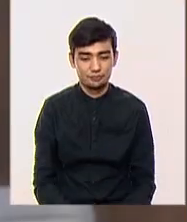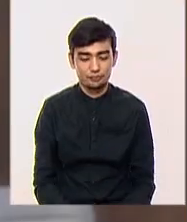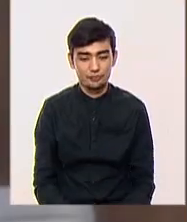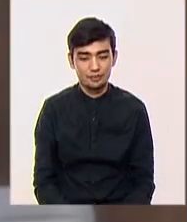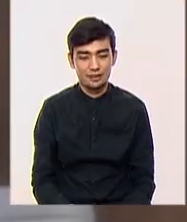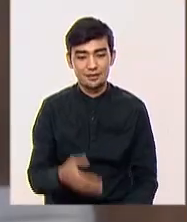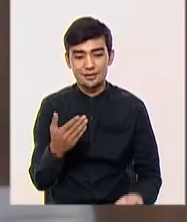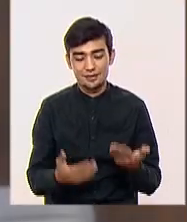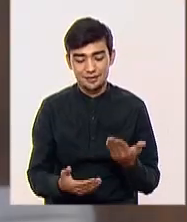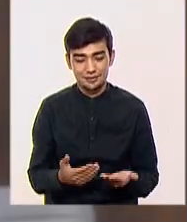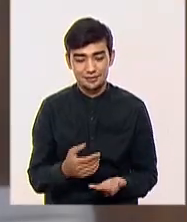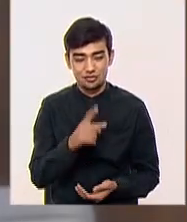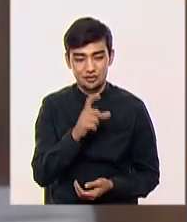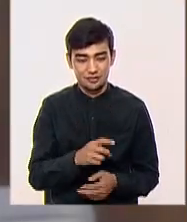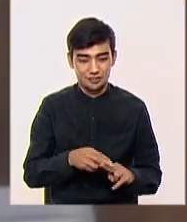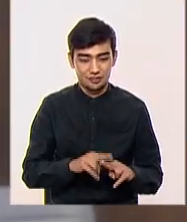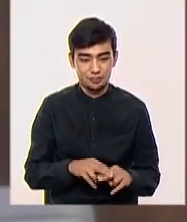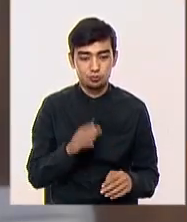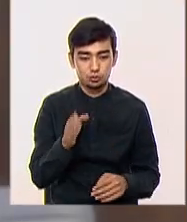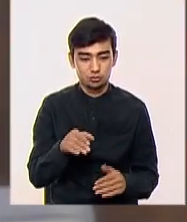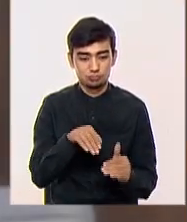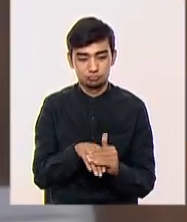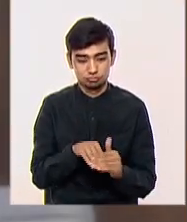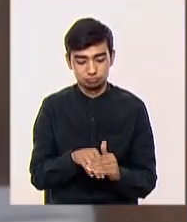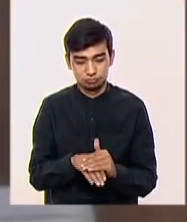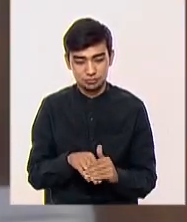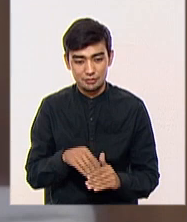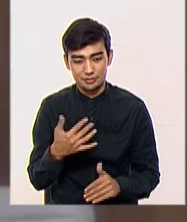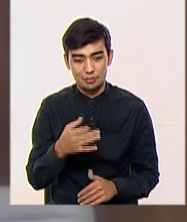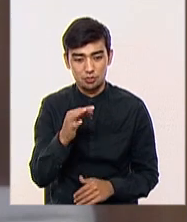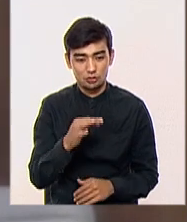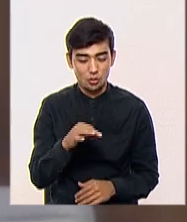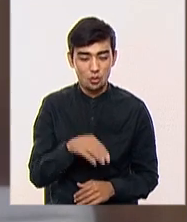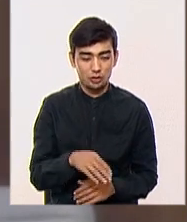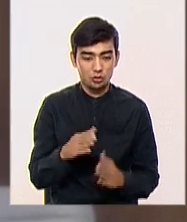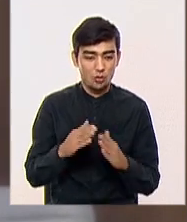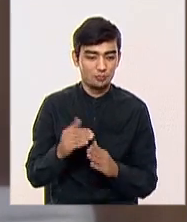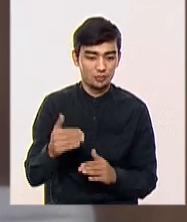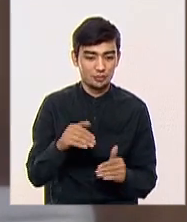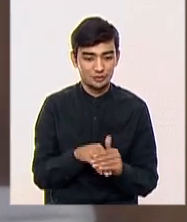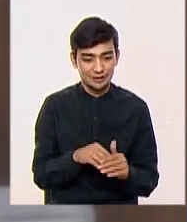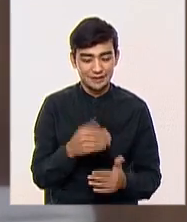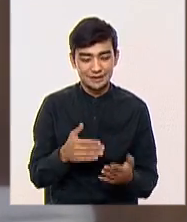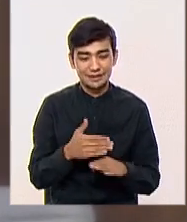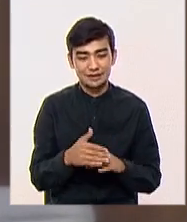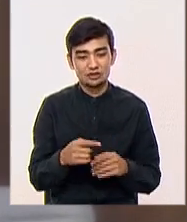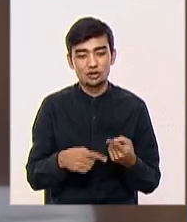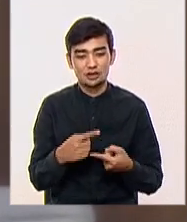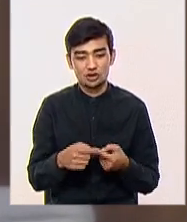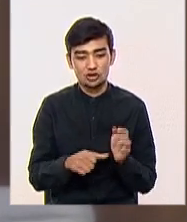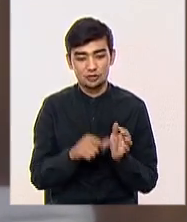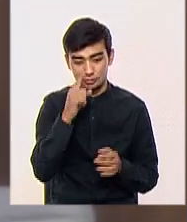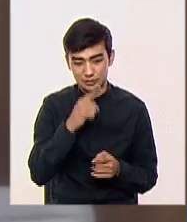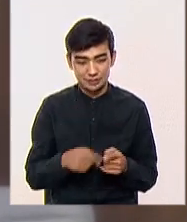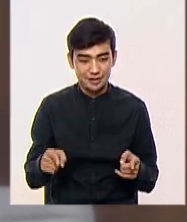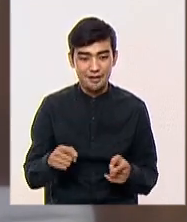если клиент будет копить, обеспечив 50% от стоимости жилья, будет кредитоваться через полгода, то